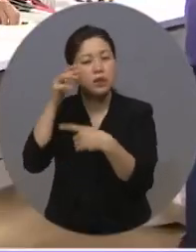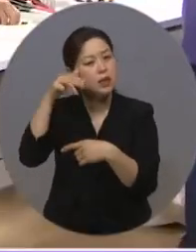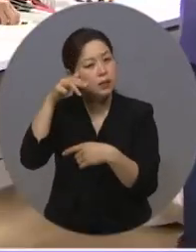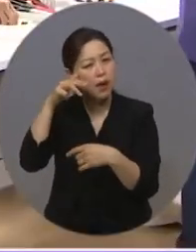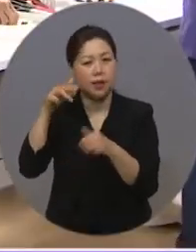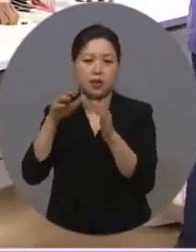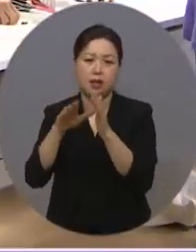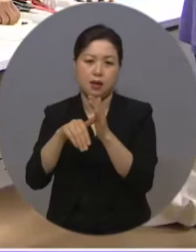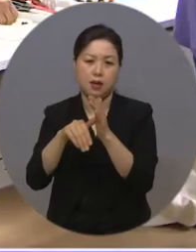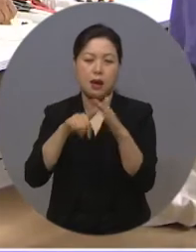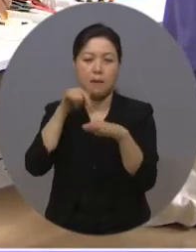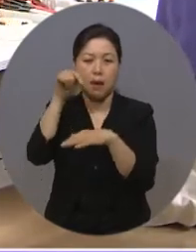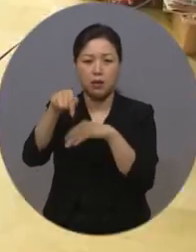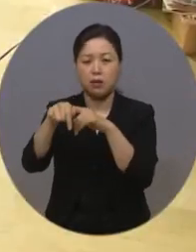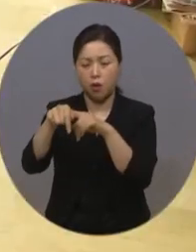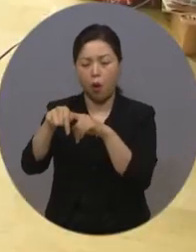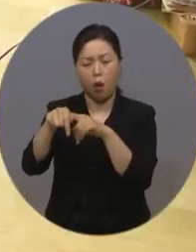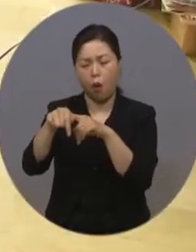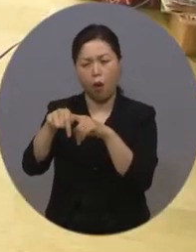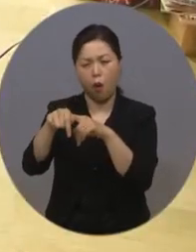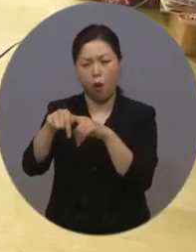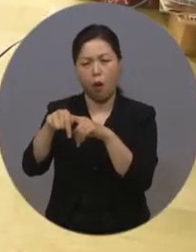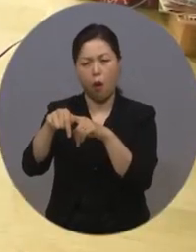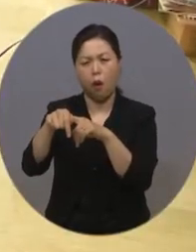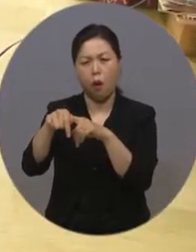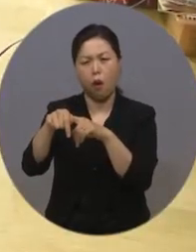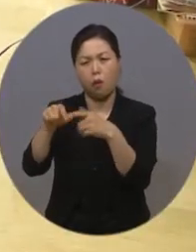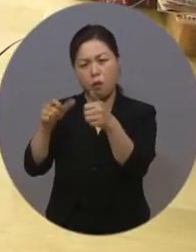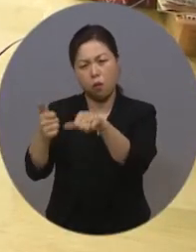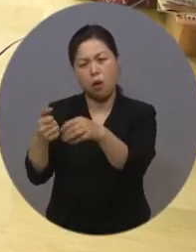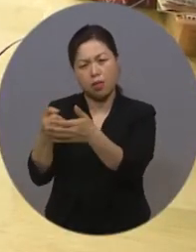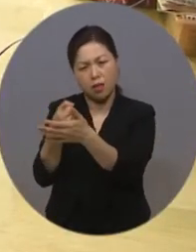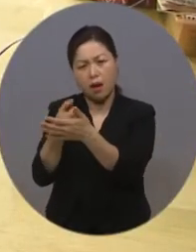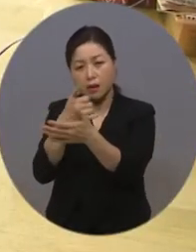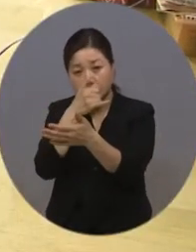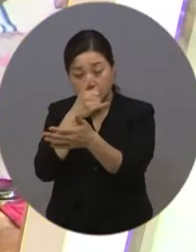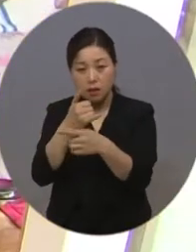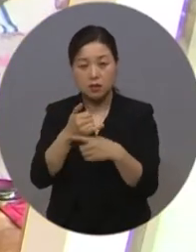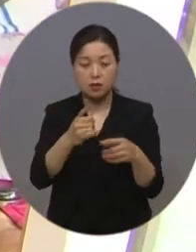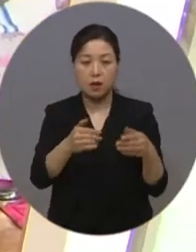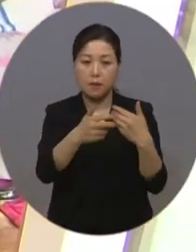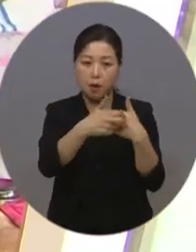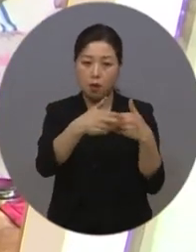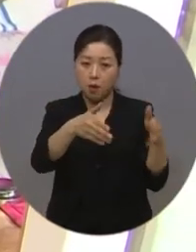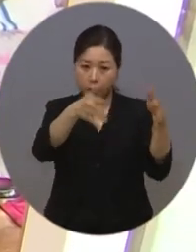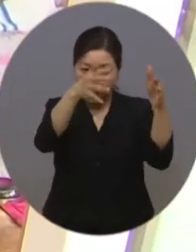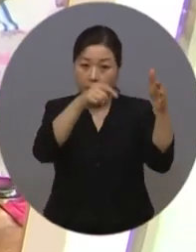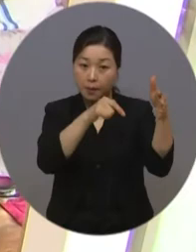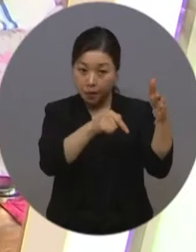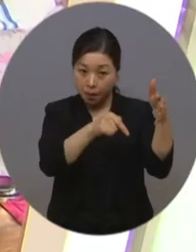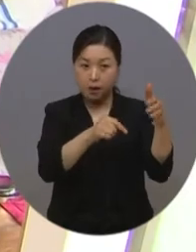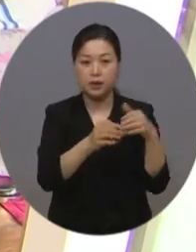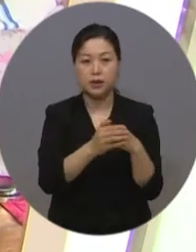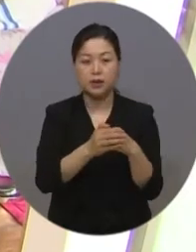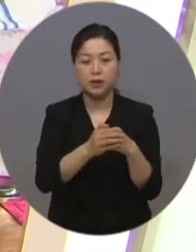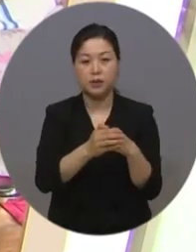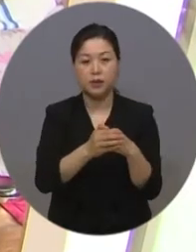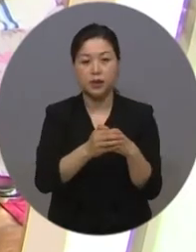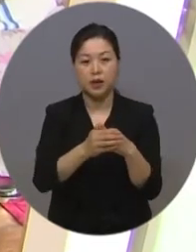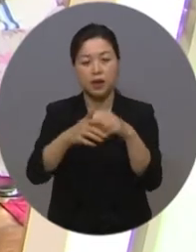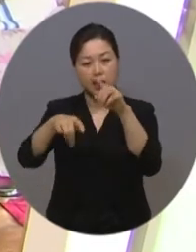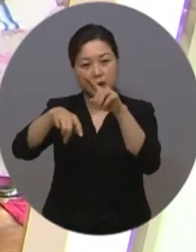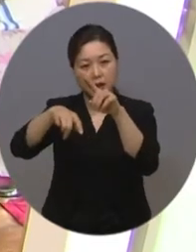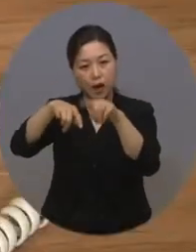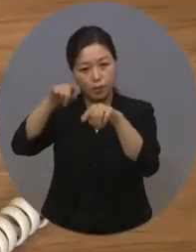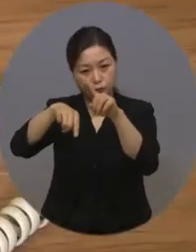밖에서 돌아가시면 안되잖아요 그래서 그게 지어지고 나면 지금 현재 수 목공을 주 속하고 그